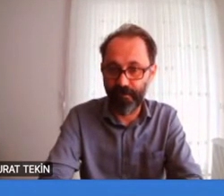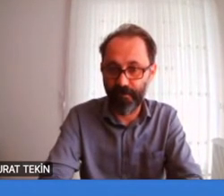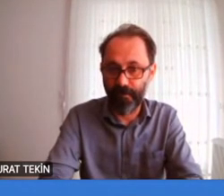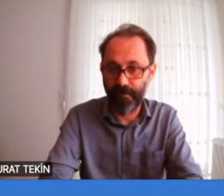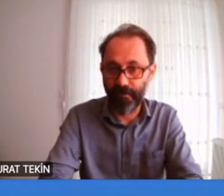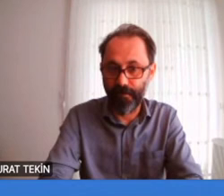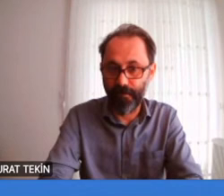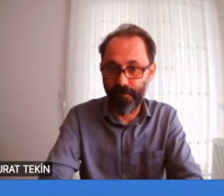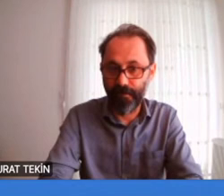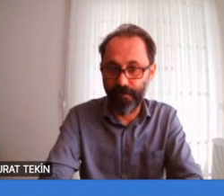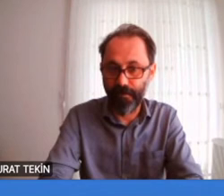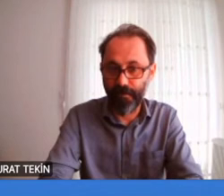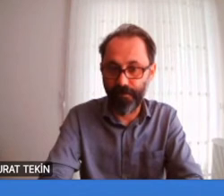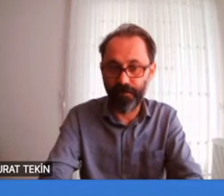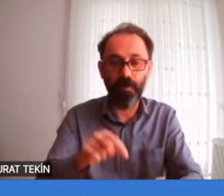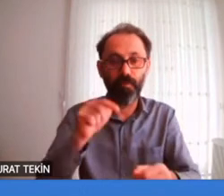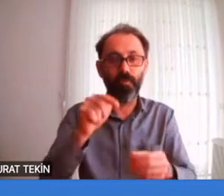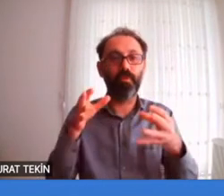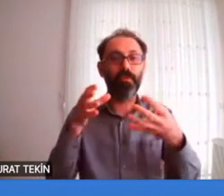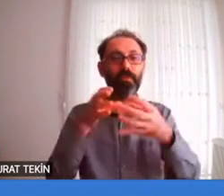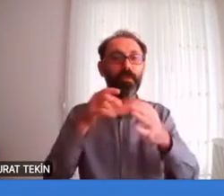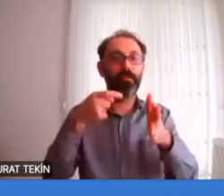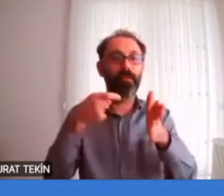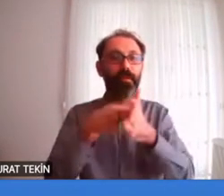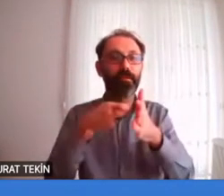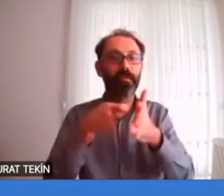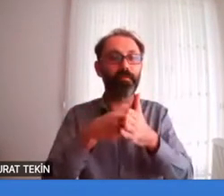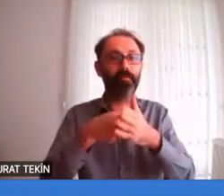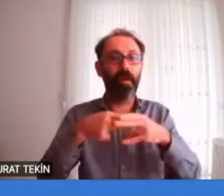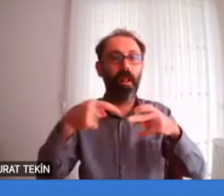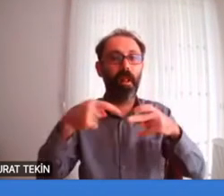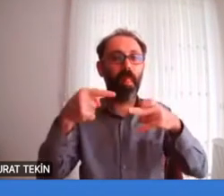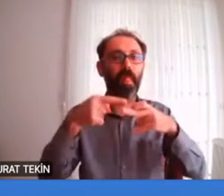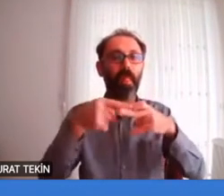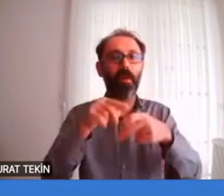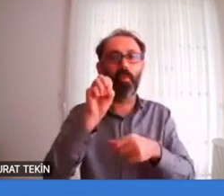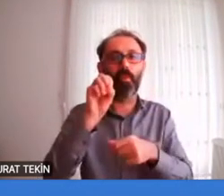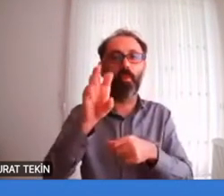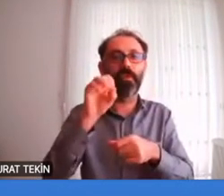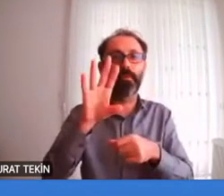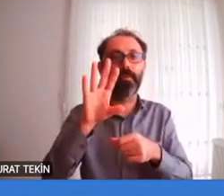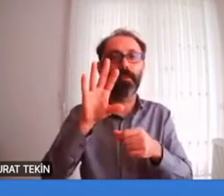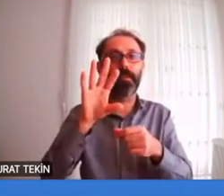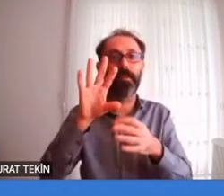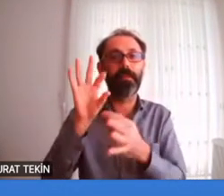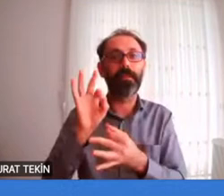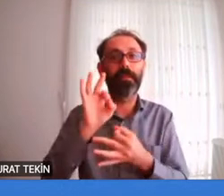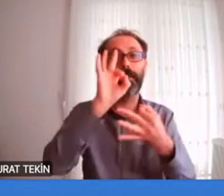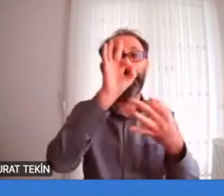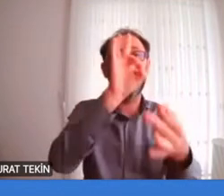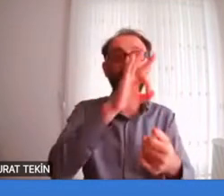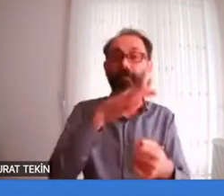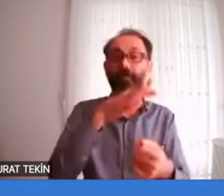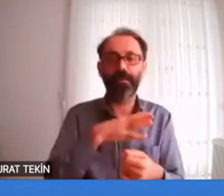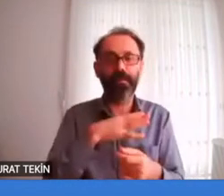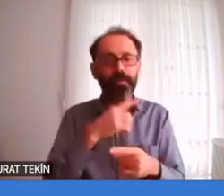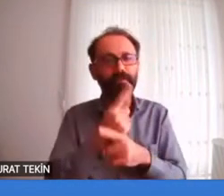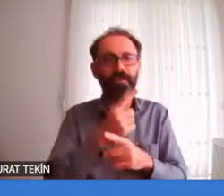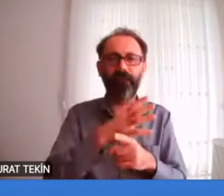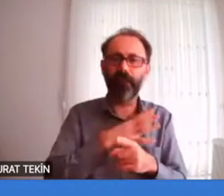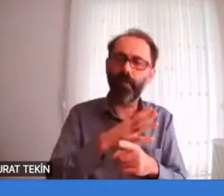Yani takım adına rektör hocamıza da iletmek istediğiniz bir husus varsa onu da duymak